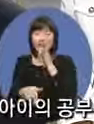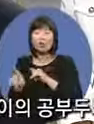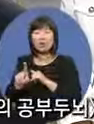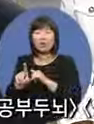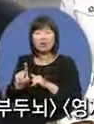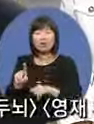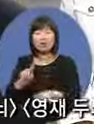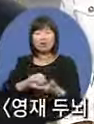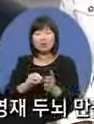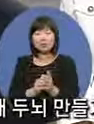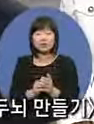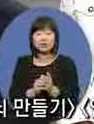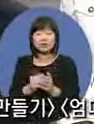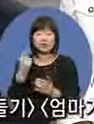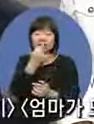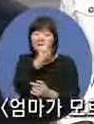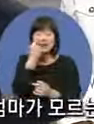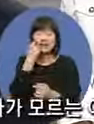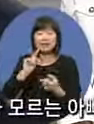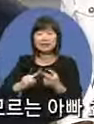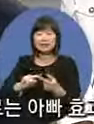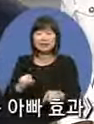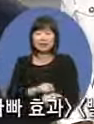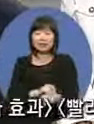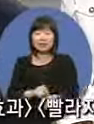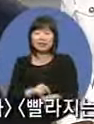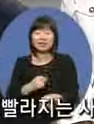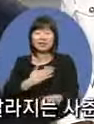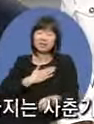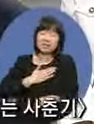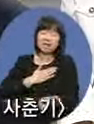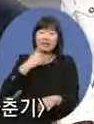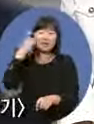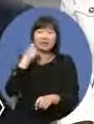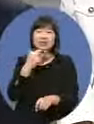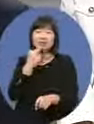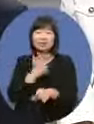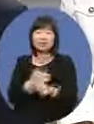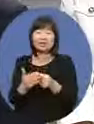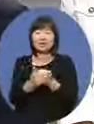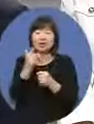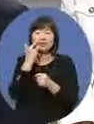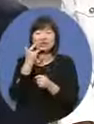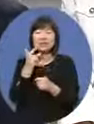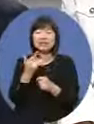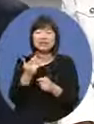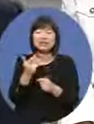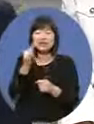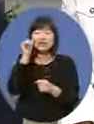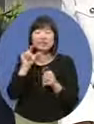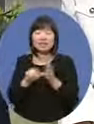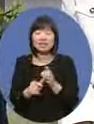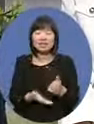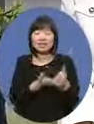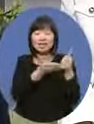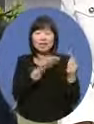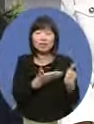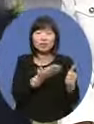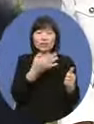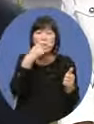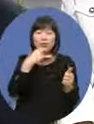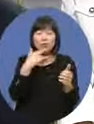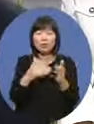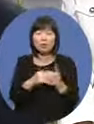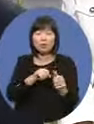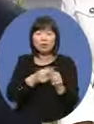웬만한 자극은 별로 감흥이 없다는 거죠. 그래서 부모님이 사춘기 때 되면 칭찬을 해도 소용없고 벌을 줘도 소용없는 네.